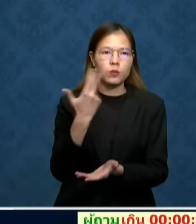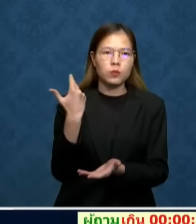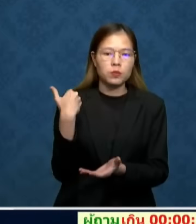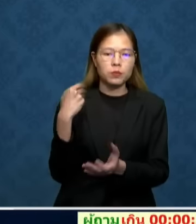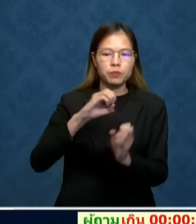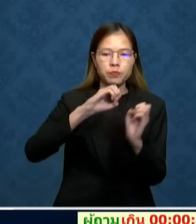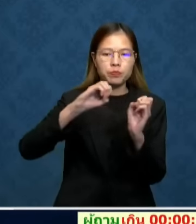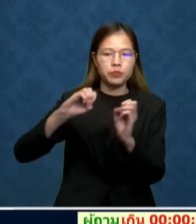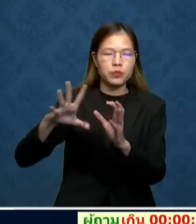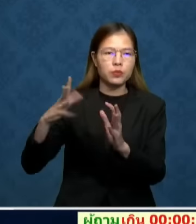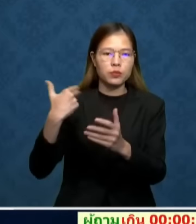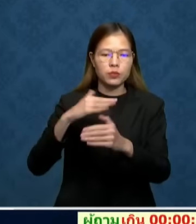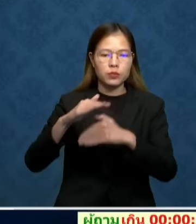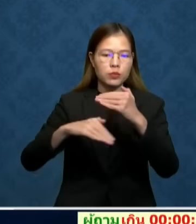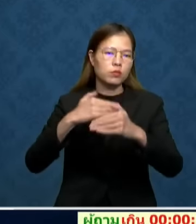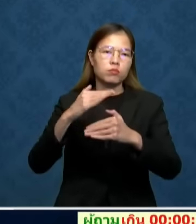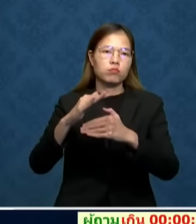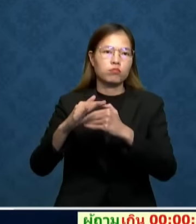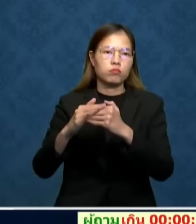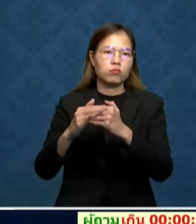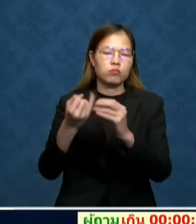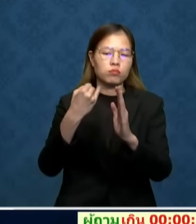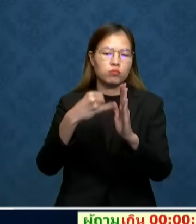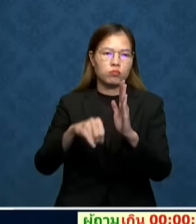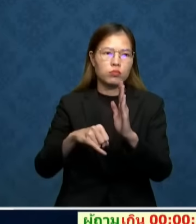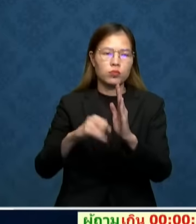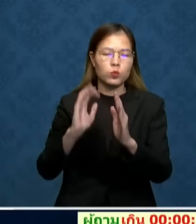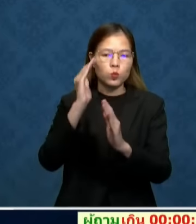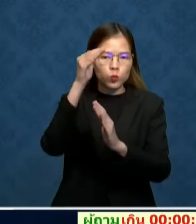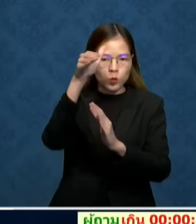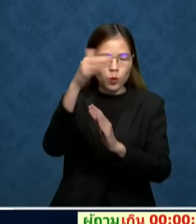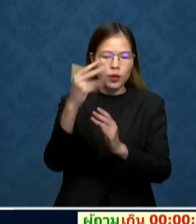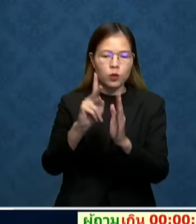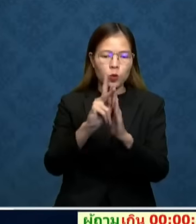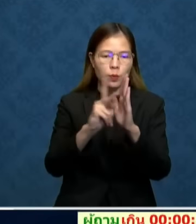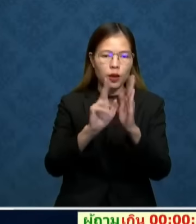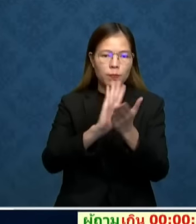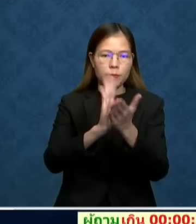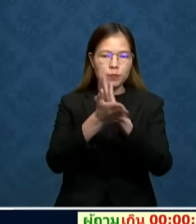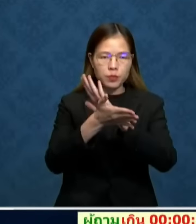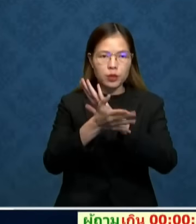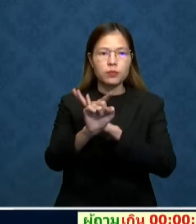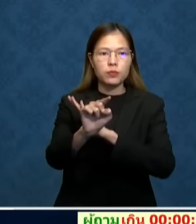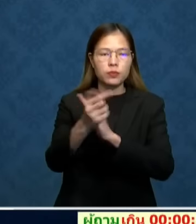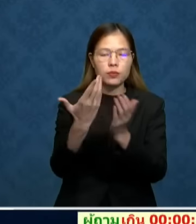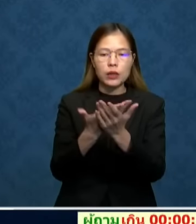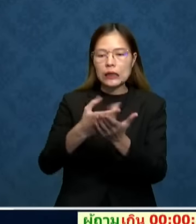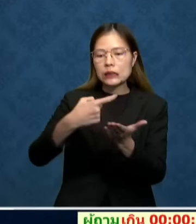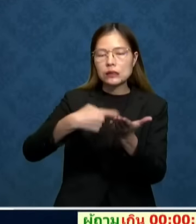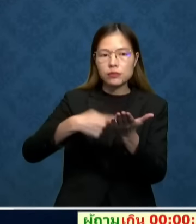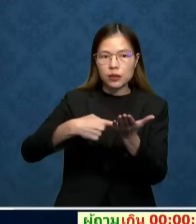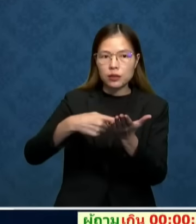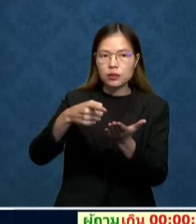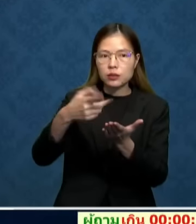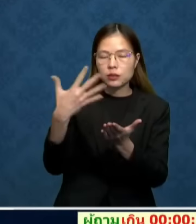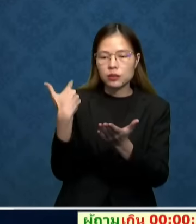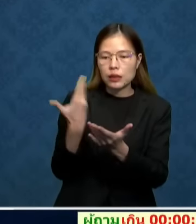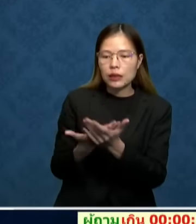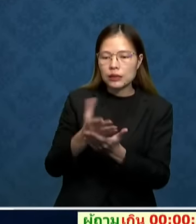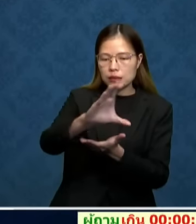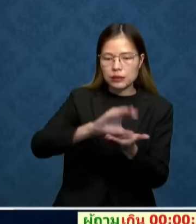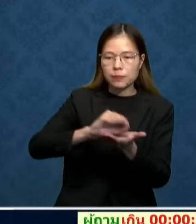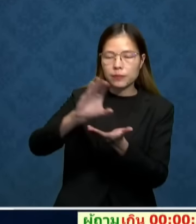ไม่ผ่านกระบวนการที่ถูกต้องแต่หลังจากนี้ค่ะจะต้องมีการปรับปรุงกฎหมายเรื่องมีการเงินประกันนะคะมีการเก็บเงิน